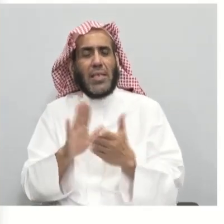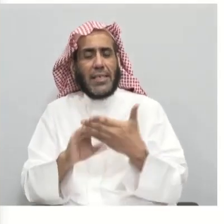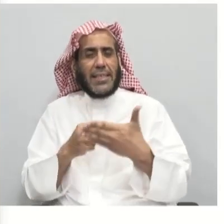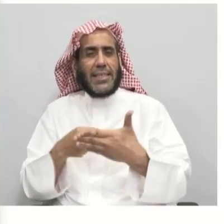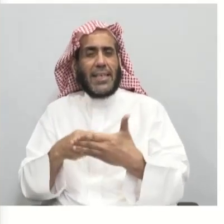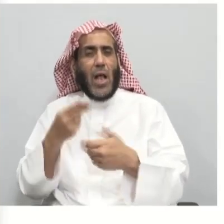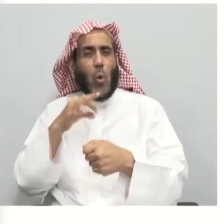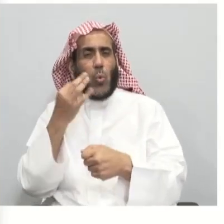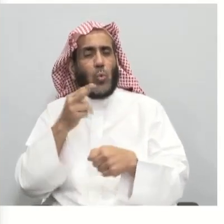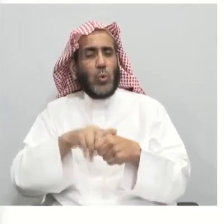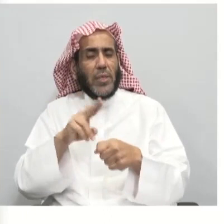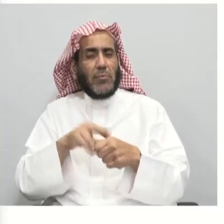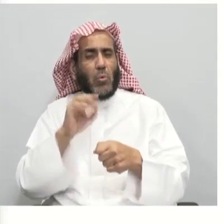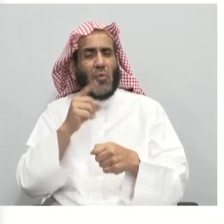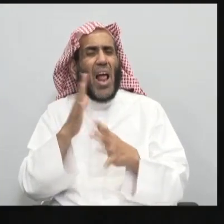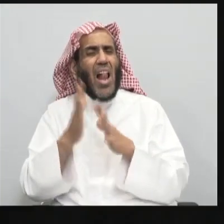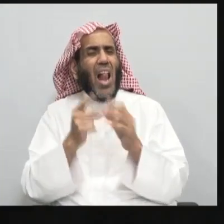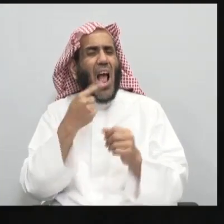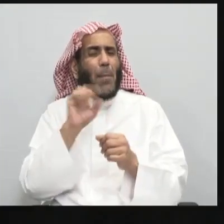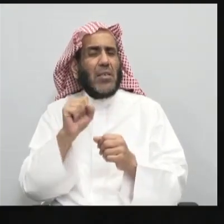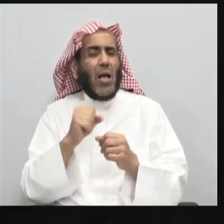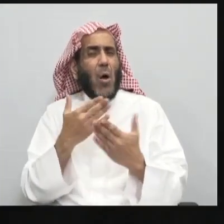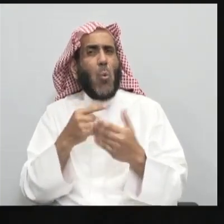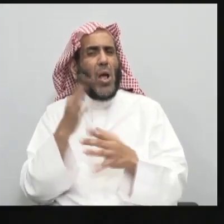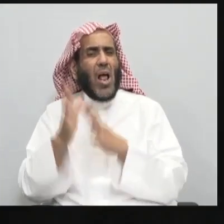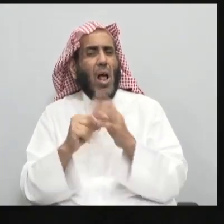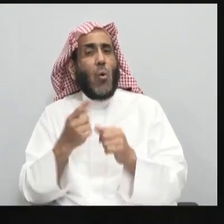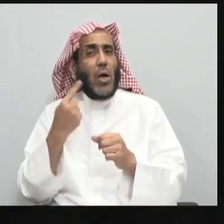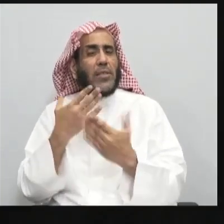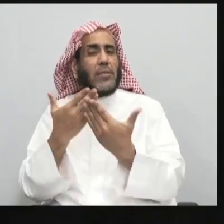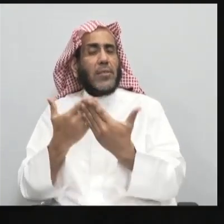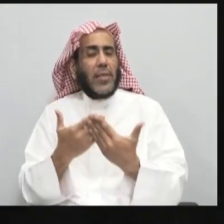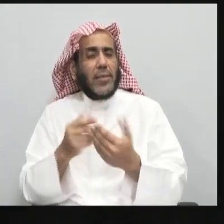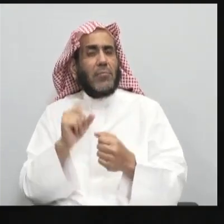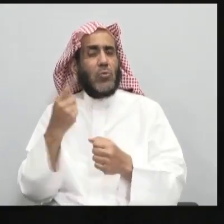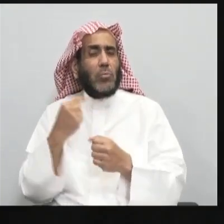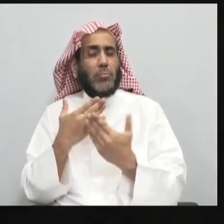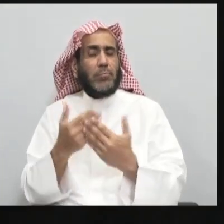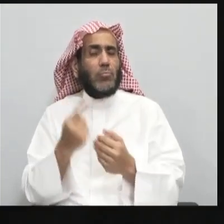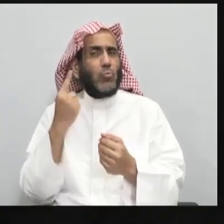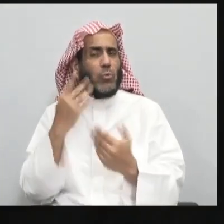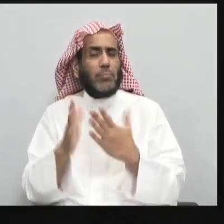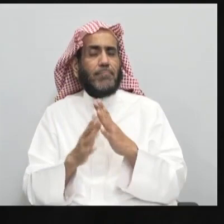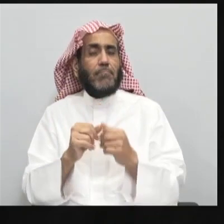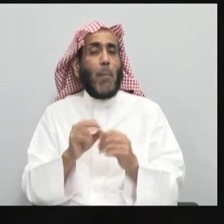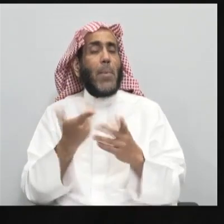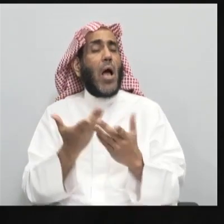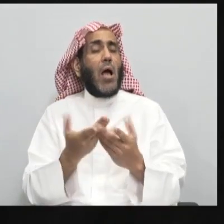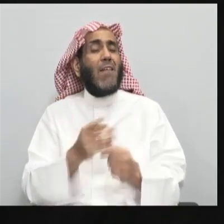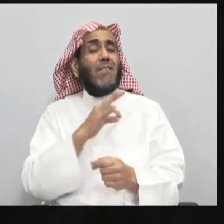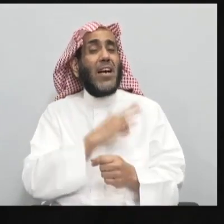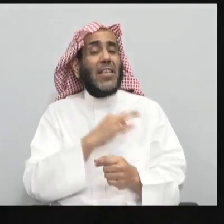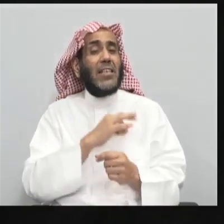او الترديد بصوت مرتفع او ان استعين بمن يسمع لي ما هي فائده